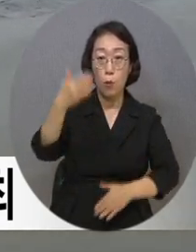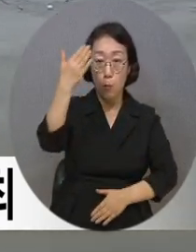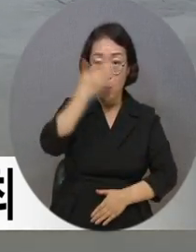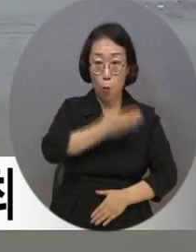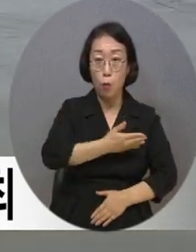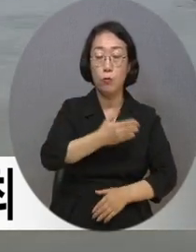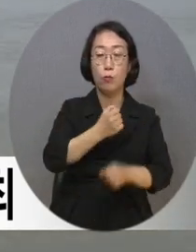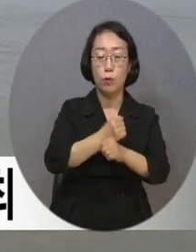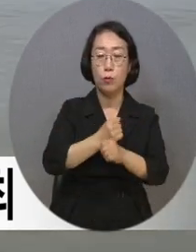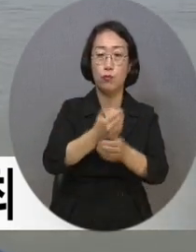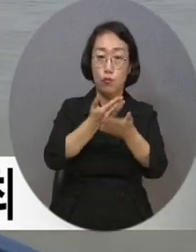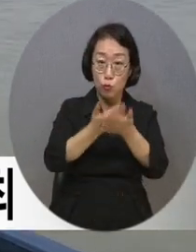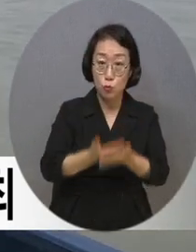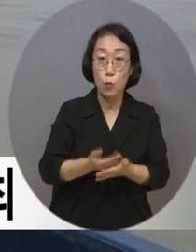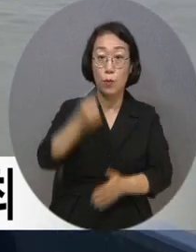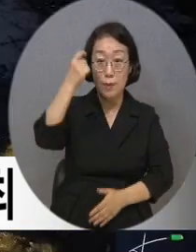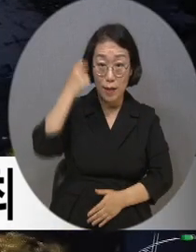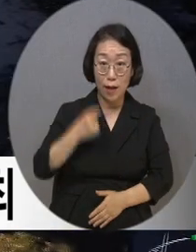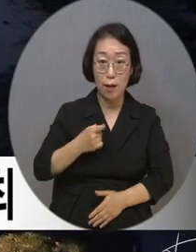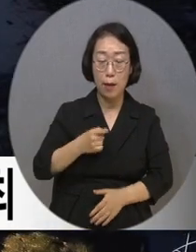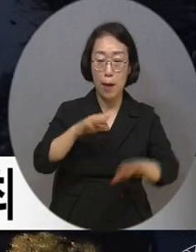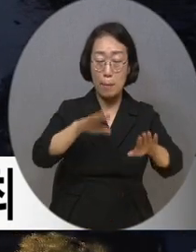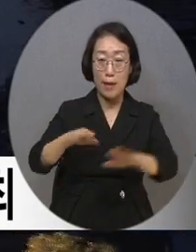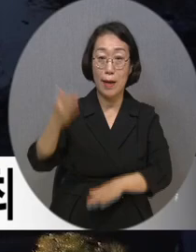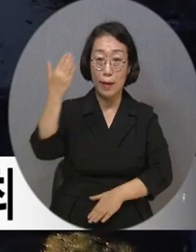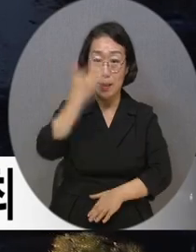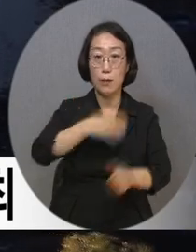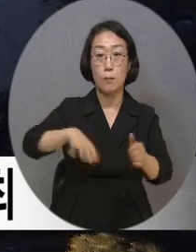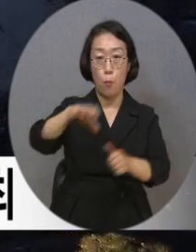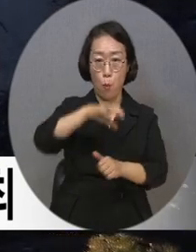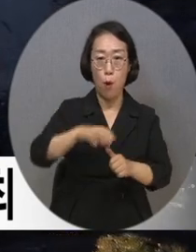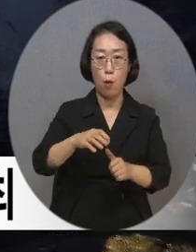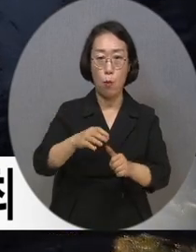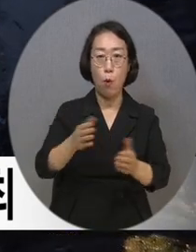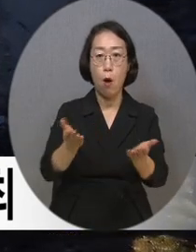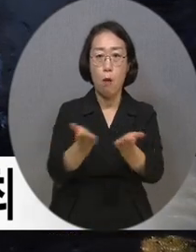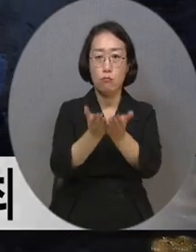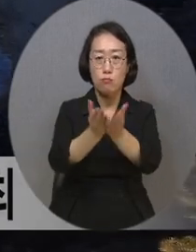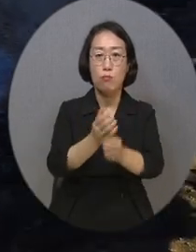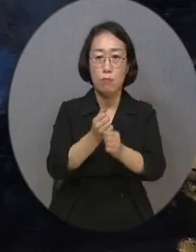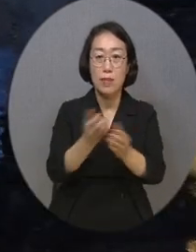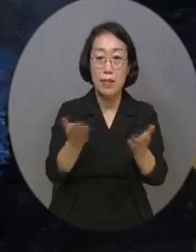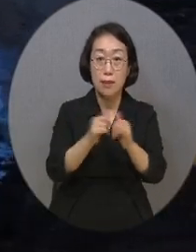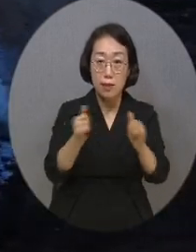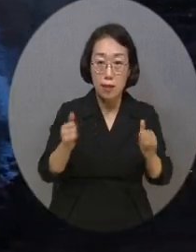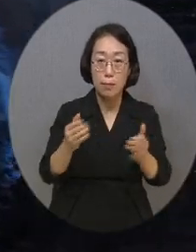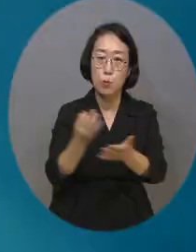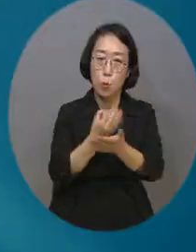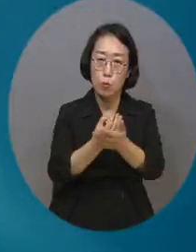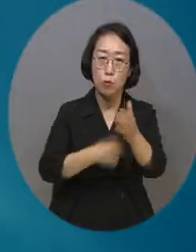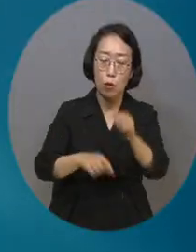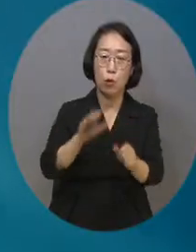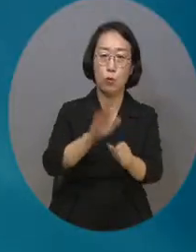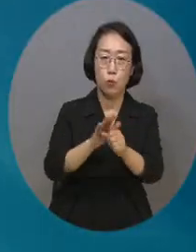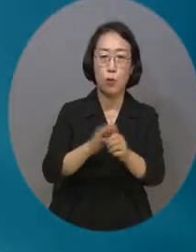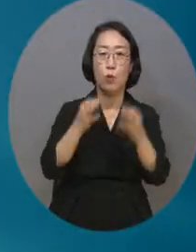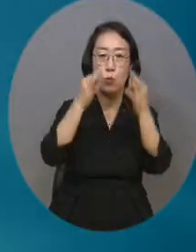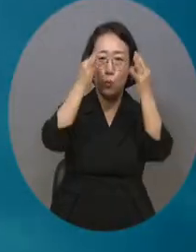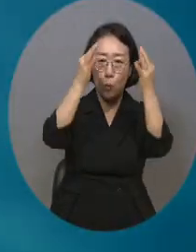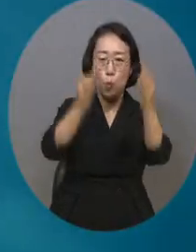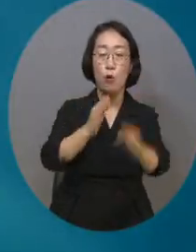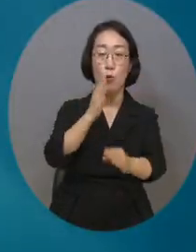통해 깨끗한 바다를 지키고 어업인의 소득을 향상시키고자 힘쓰고 있습니다. 복지TV